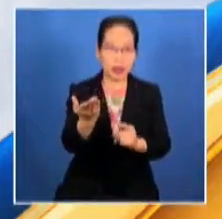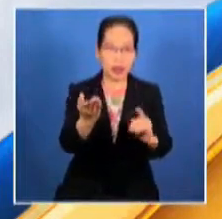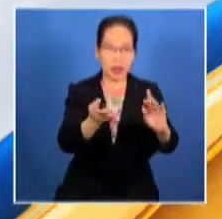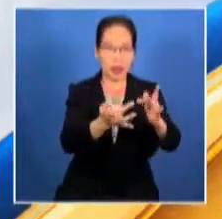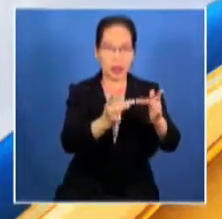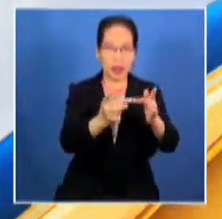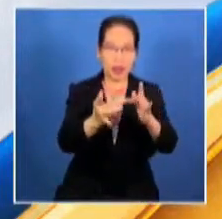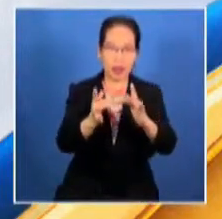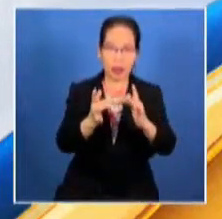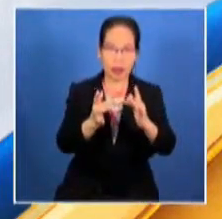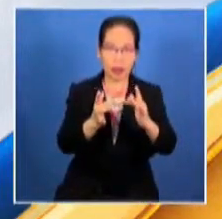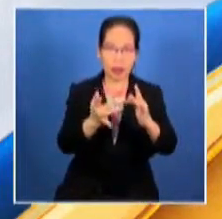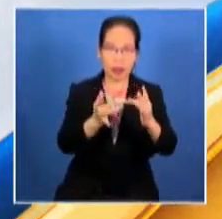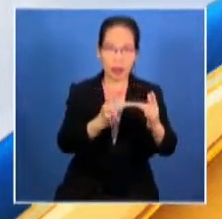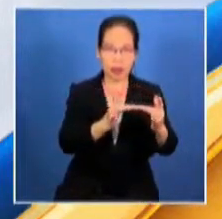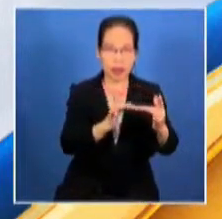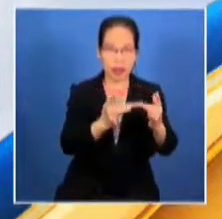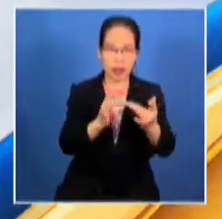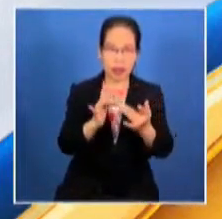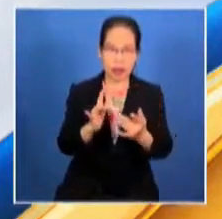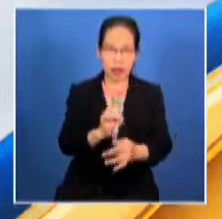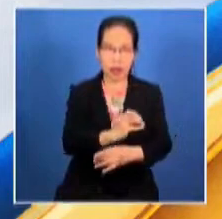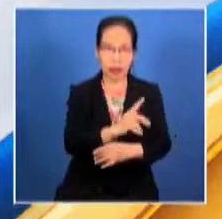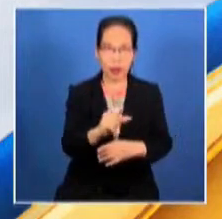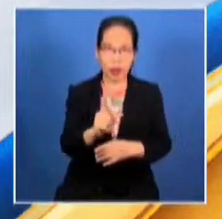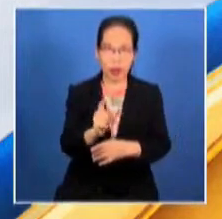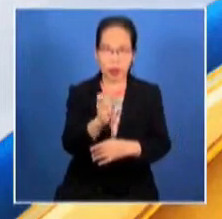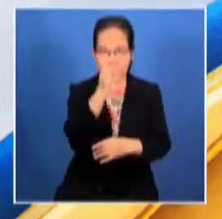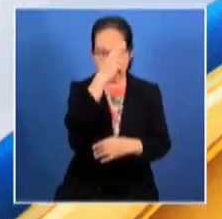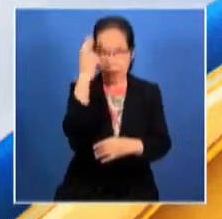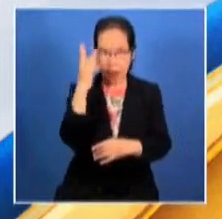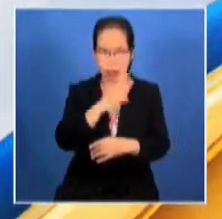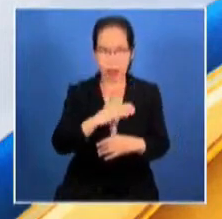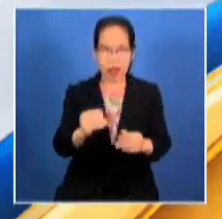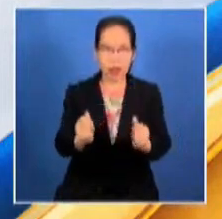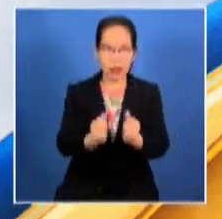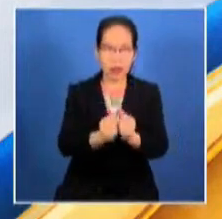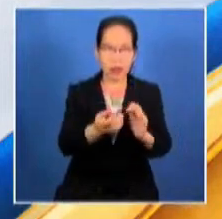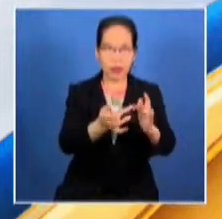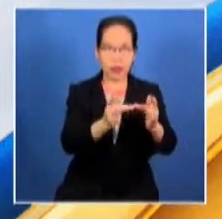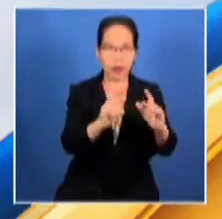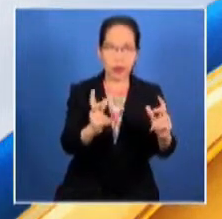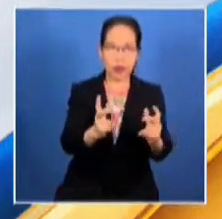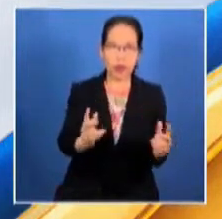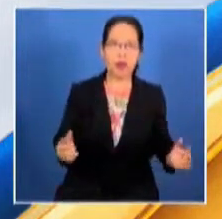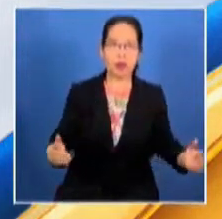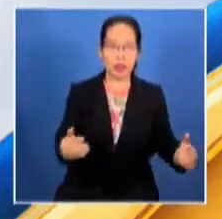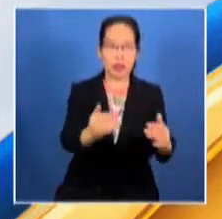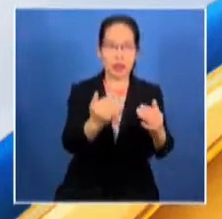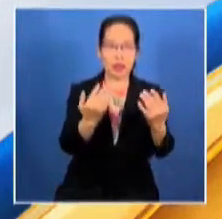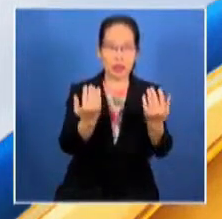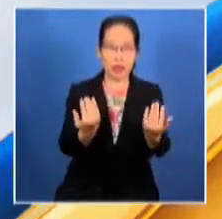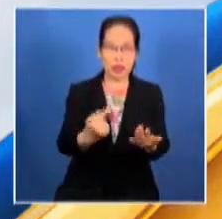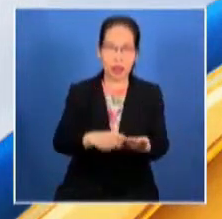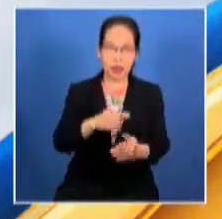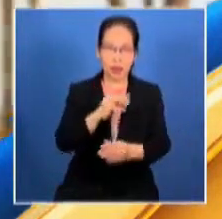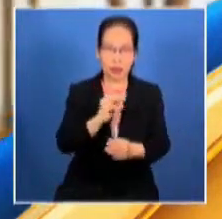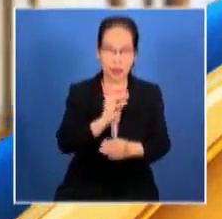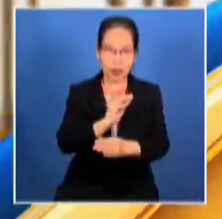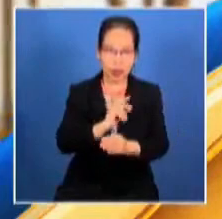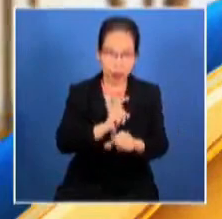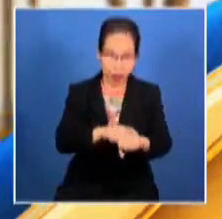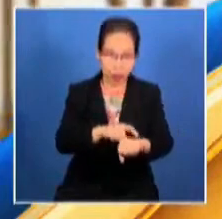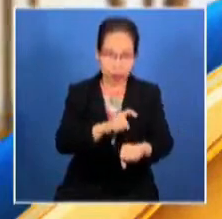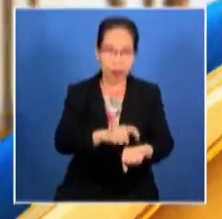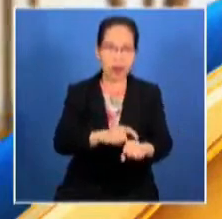Rizal Chapter, maging yung atin pong mga kasama sa virtual audience ngayong oras na ito. At pati na po sa iba't ibang panig